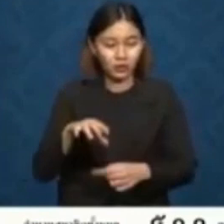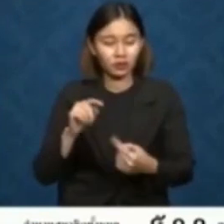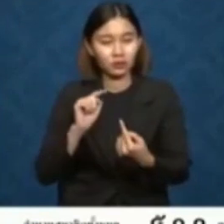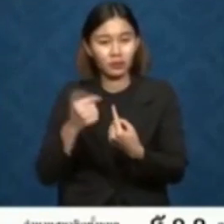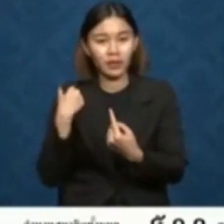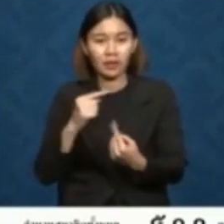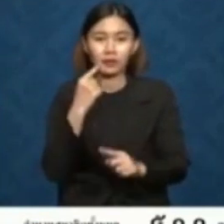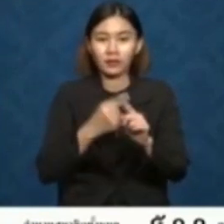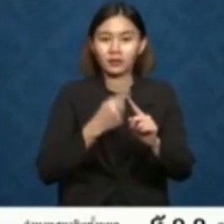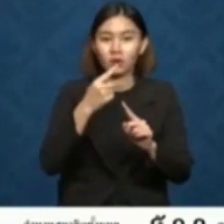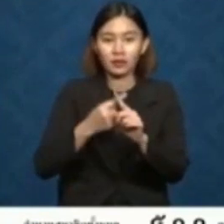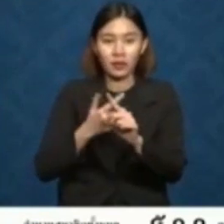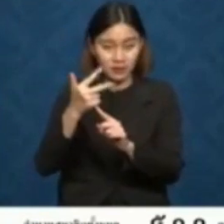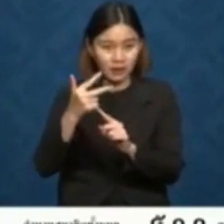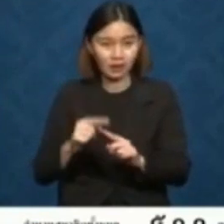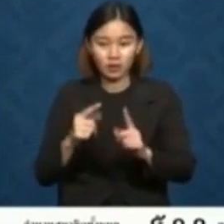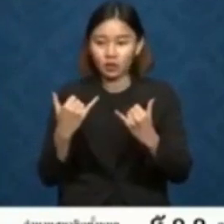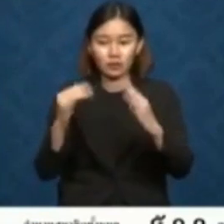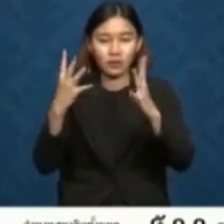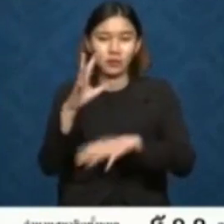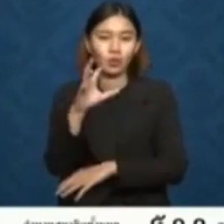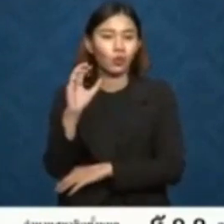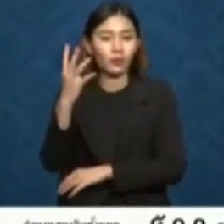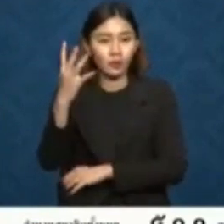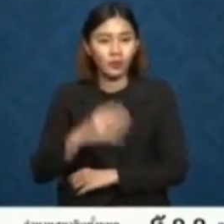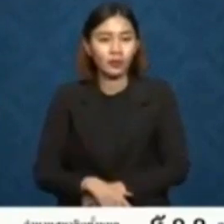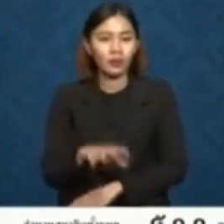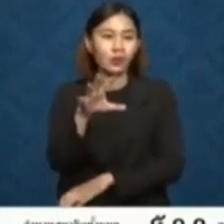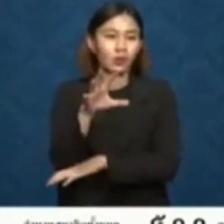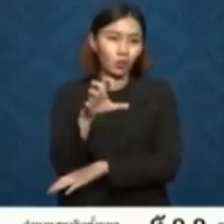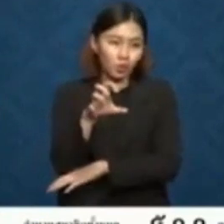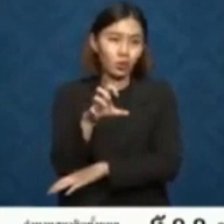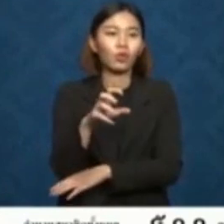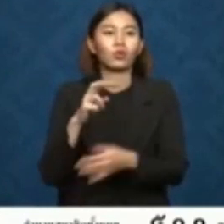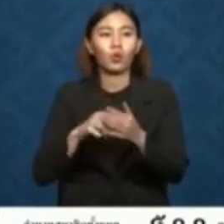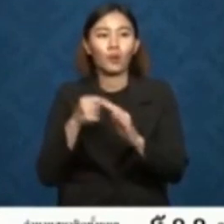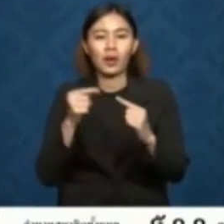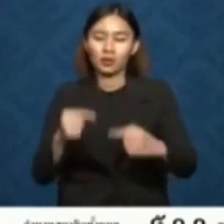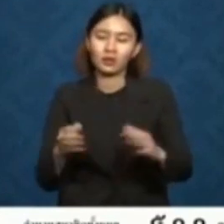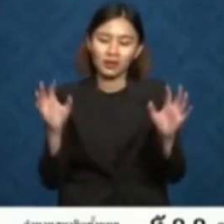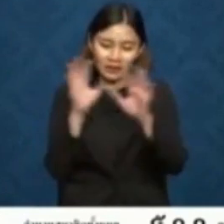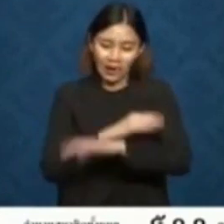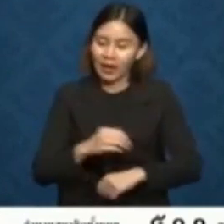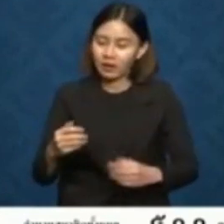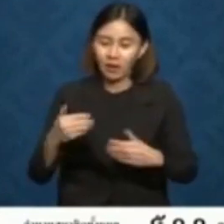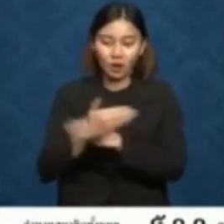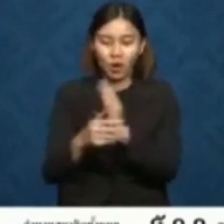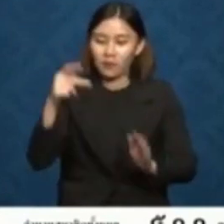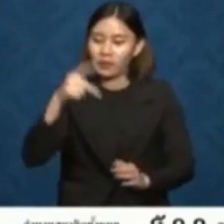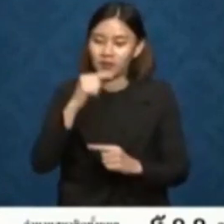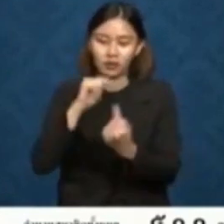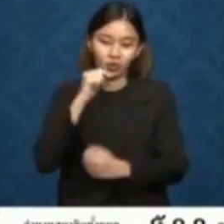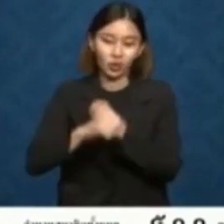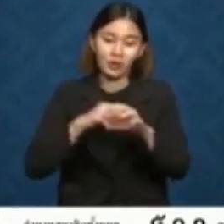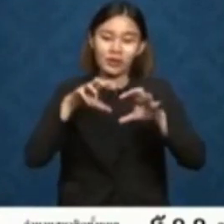จากที่เคยเข้าในช่วง2เดือน3เดือนก็ไม่เข้าอีกเลยครับกุ้งแชร์บ๊วยนี่ชาวประมงถือเป็นโบนัสประจำปีนะครับที่เ